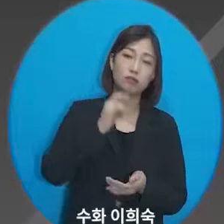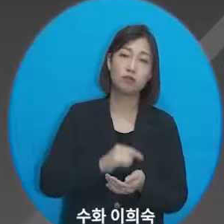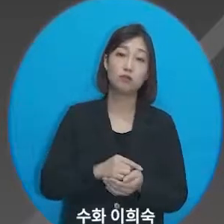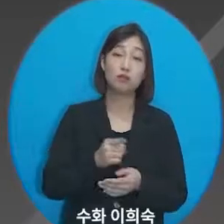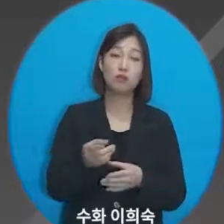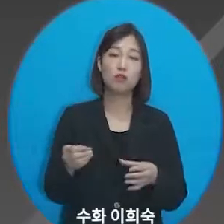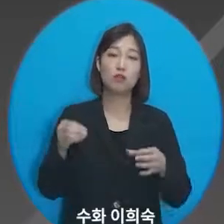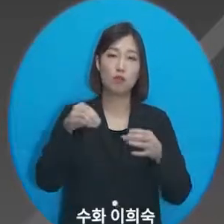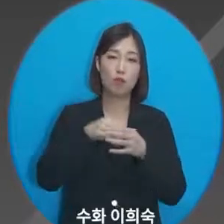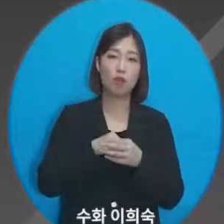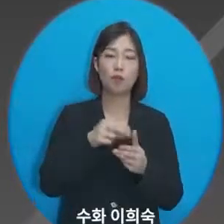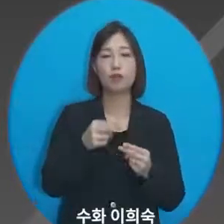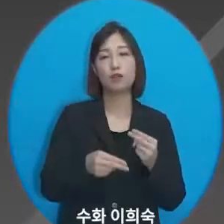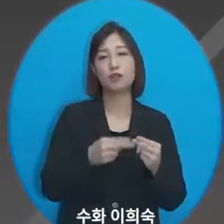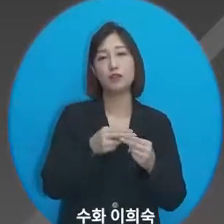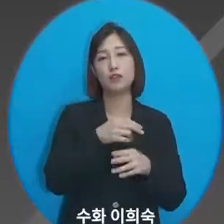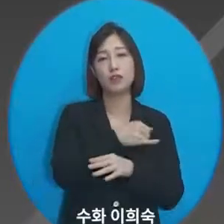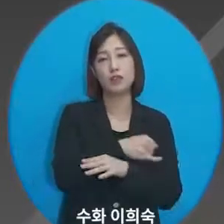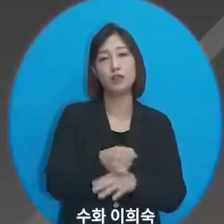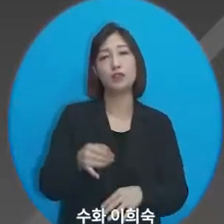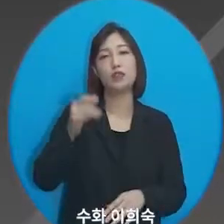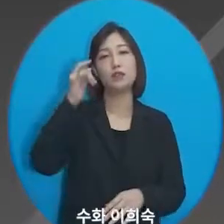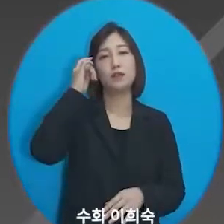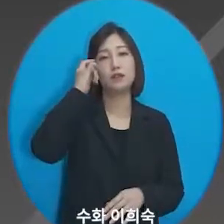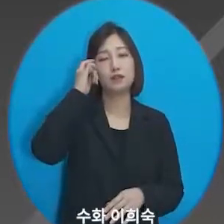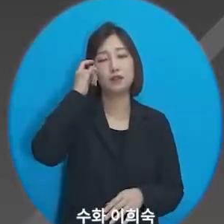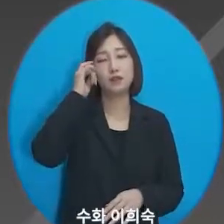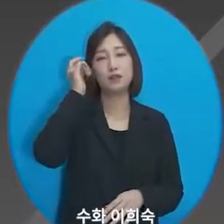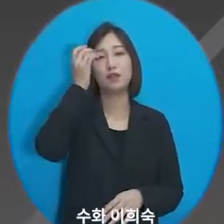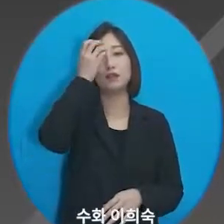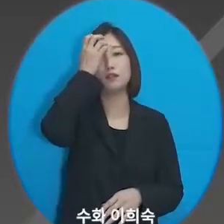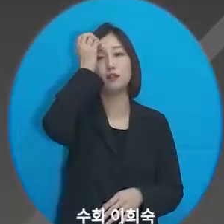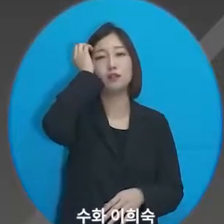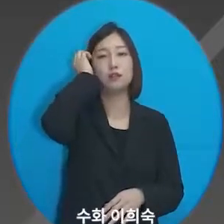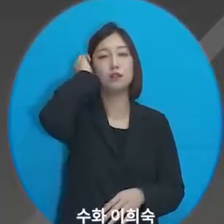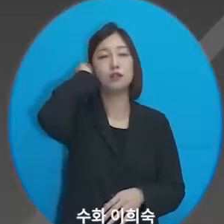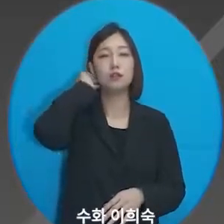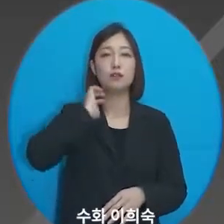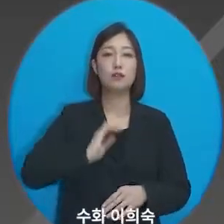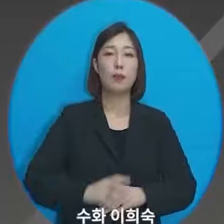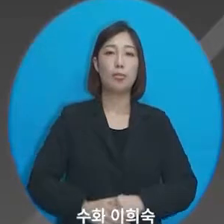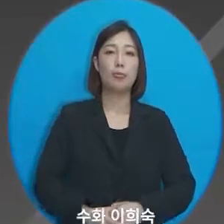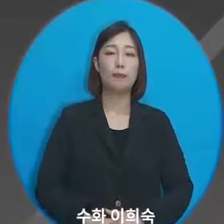기본적인 어떤 상대방을 위하는 어떤 유리 정책으로 생각이 됩니다.